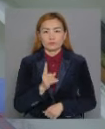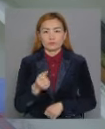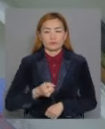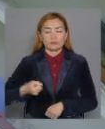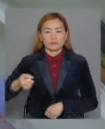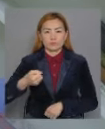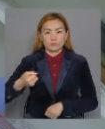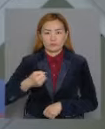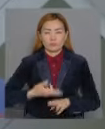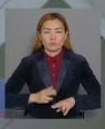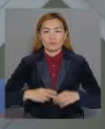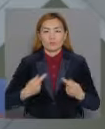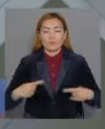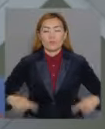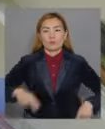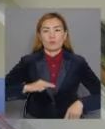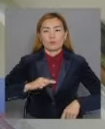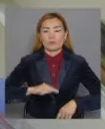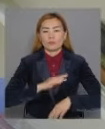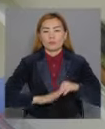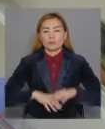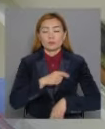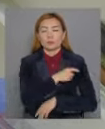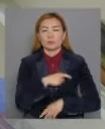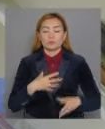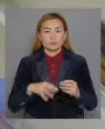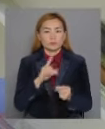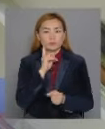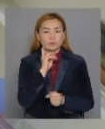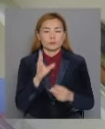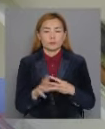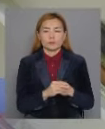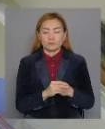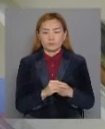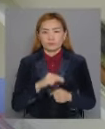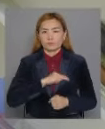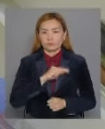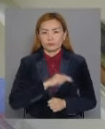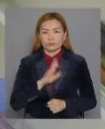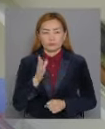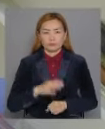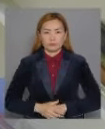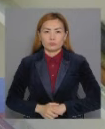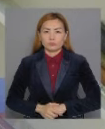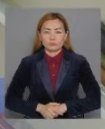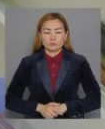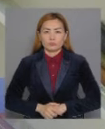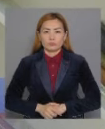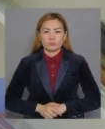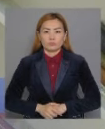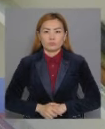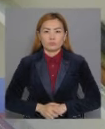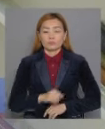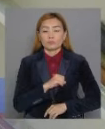түсу бойынша тағы басқа да ерекшеліктер болды. Депутаттарымыз жастармен бірлесе жұмыс жасаса деймін. Депутаттар